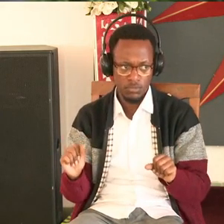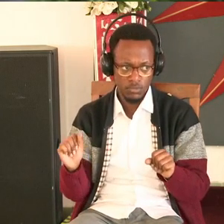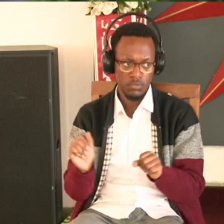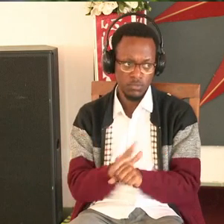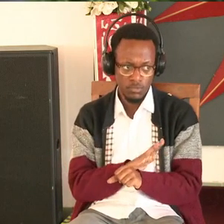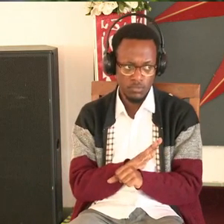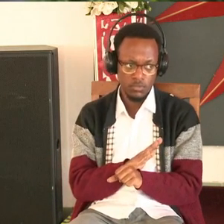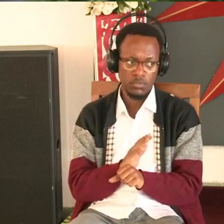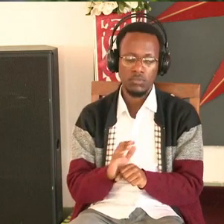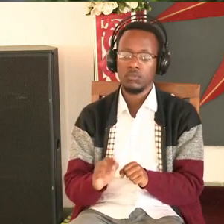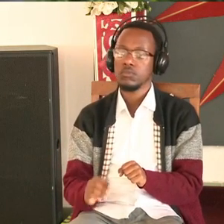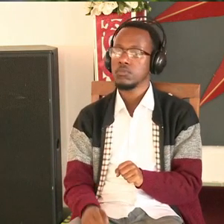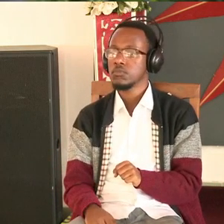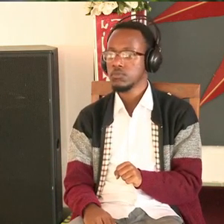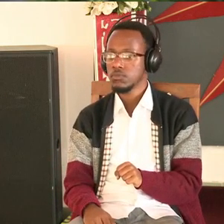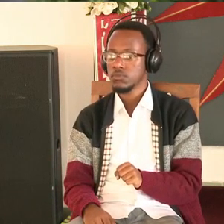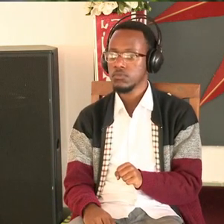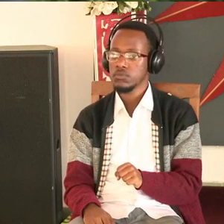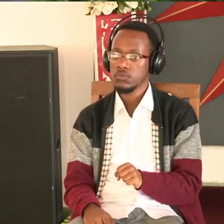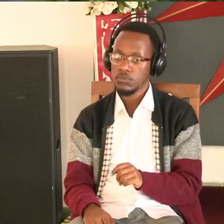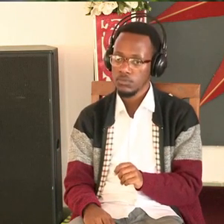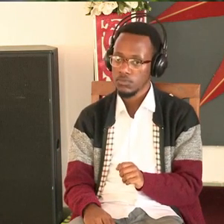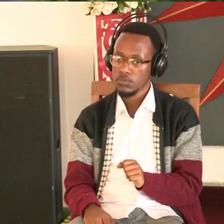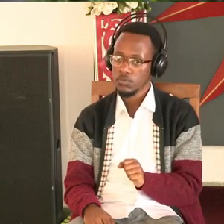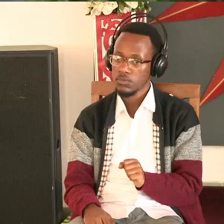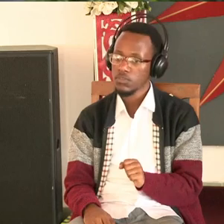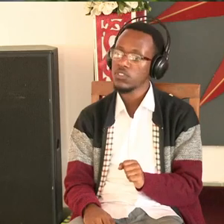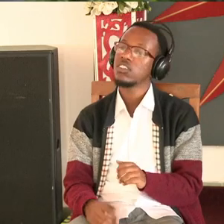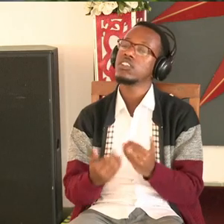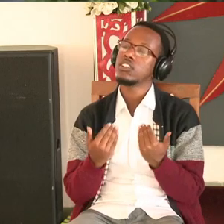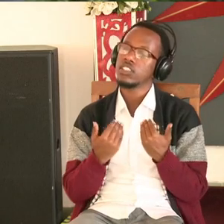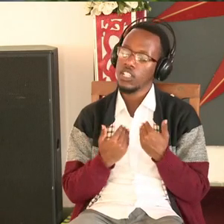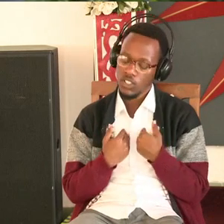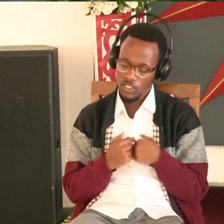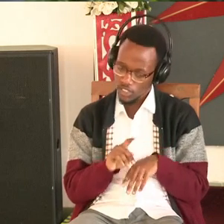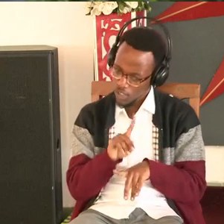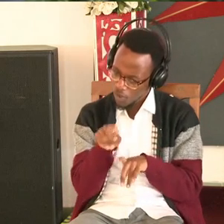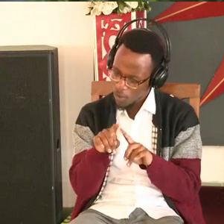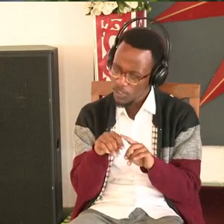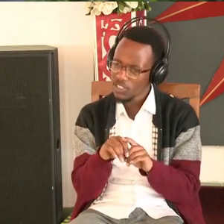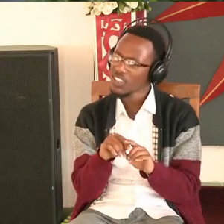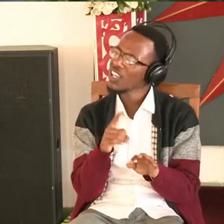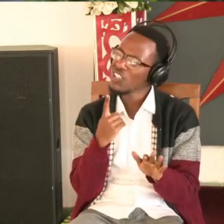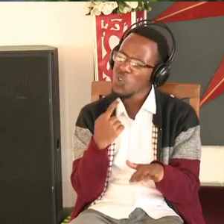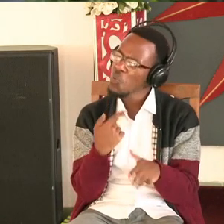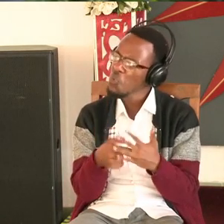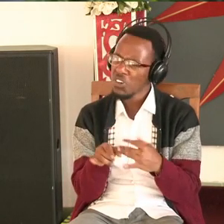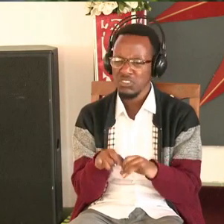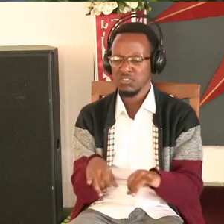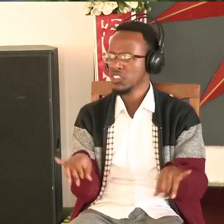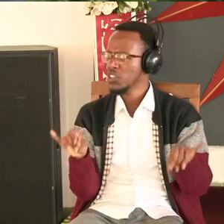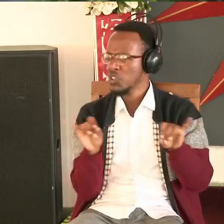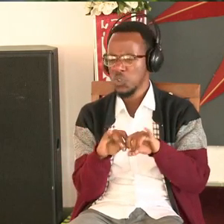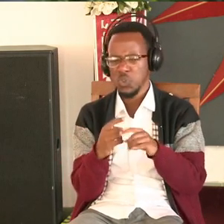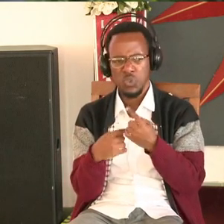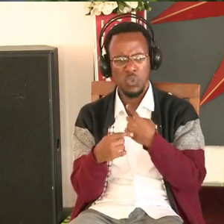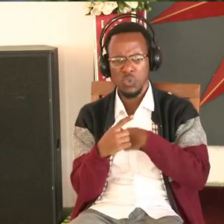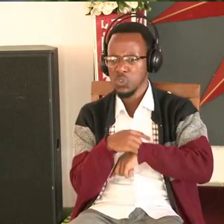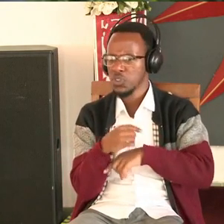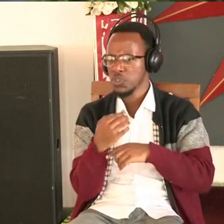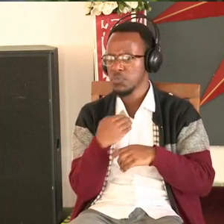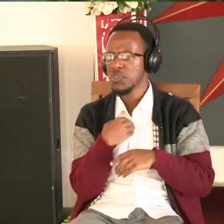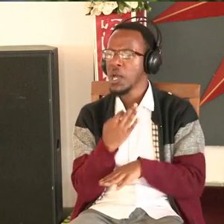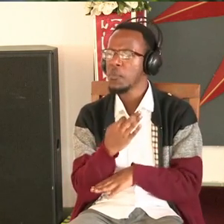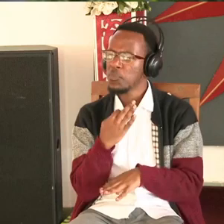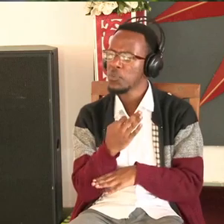s'accomplir, nibirimo biri gusohora. Noneho byamariki byamariki mbaye mbwiriza uyu